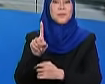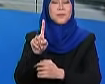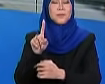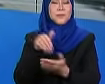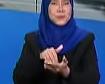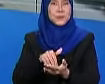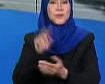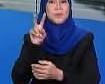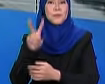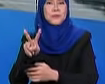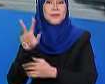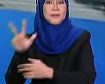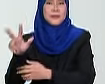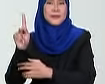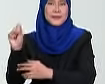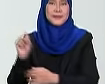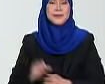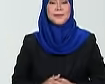1073 cast